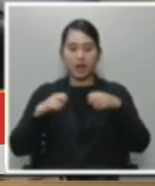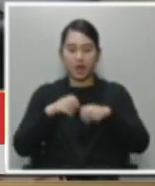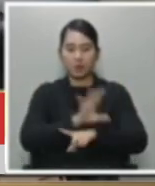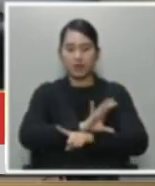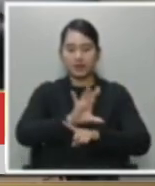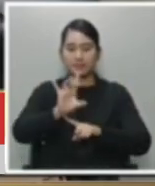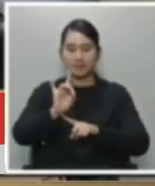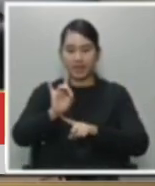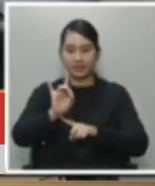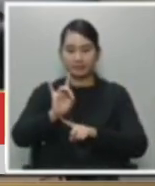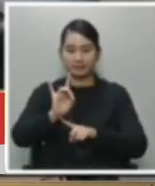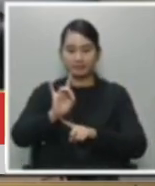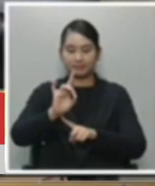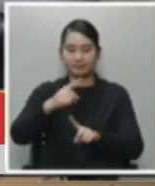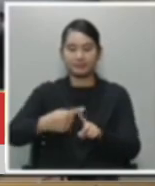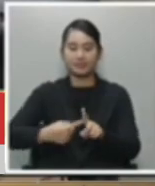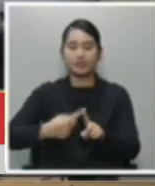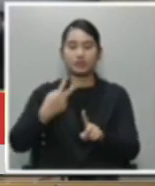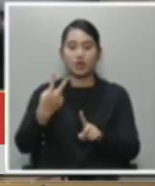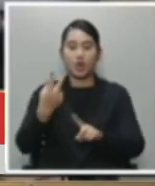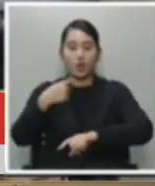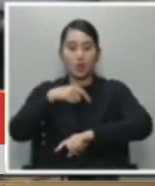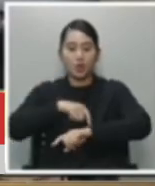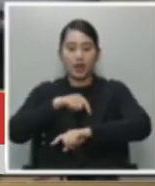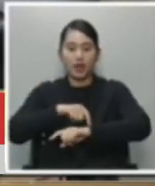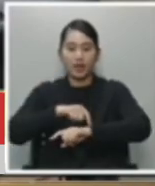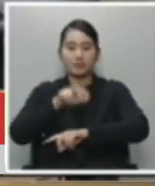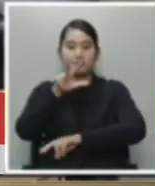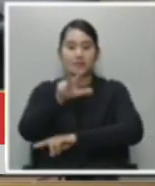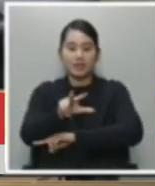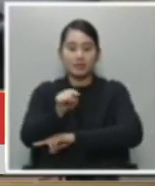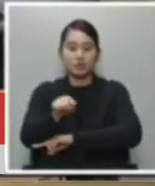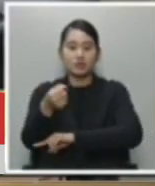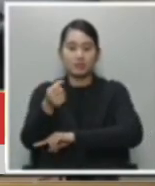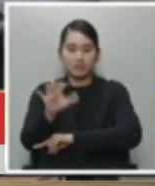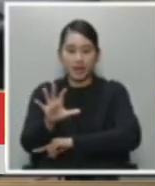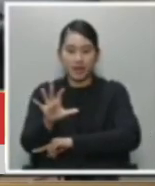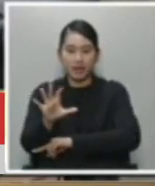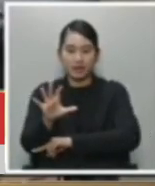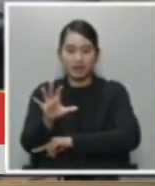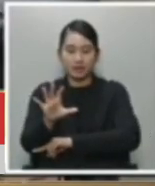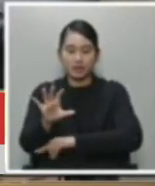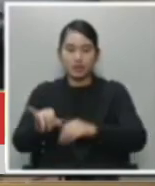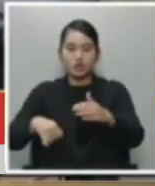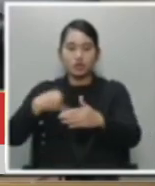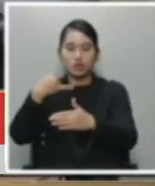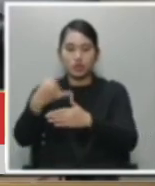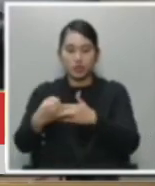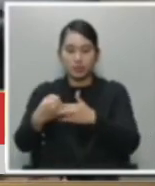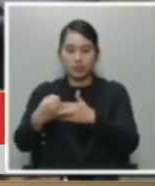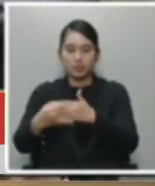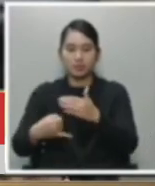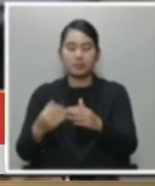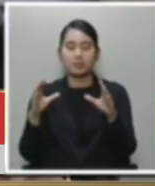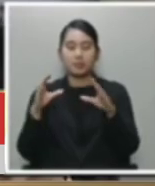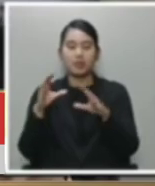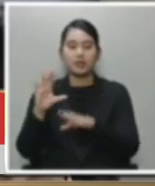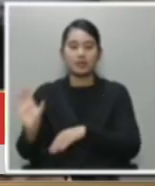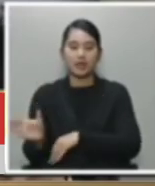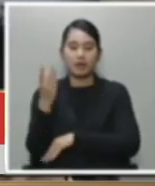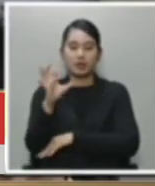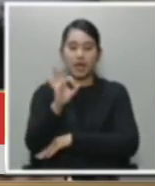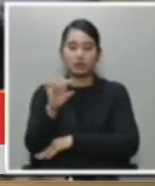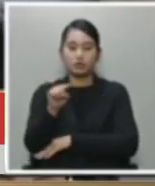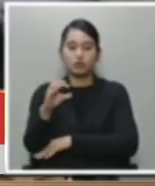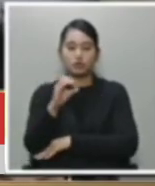8กุมภาพันธ์เวลา 15:00 น.สิ้นสุดเมื่อเวลา 9:00 น.ของวันรุ่งขึ้นเป็นเวลา17ชั่วโมงเศษ